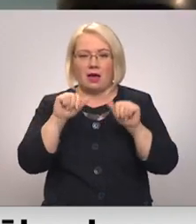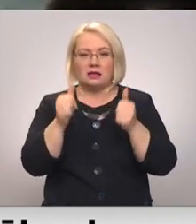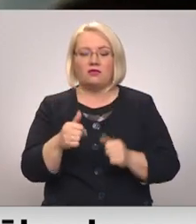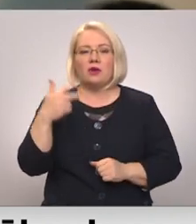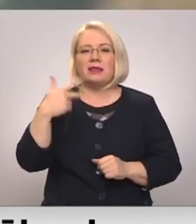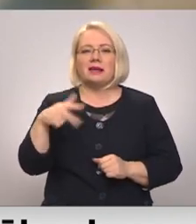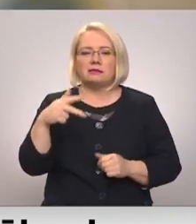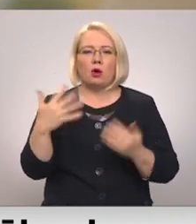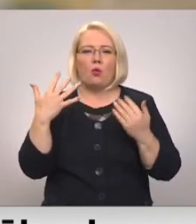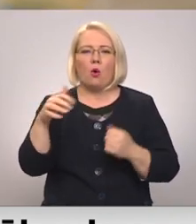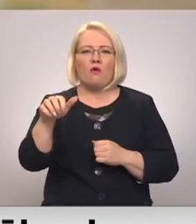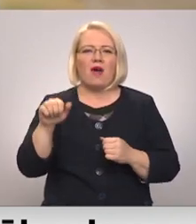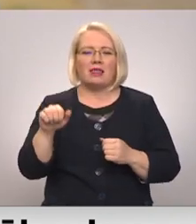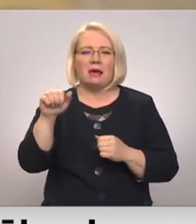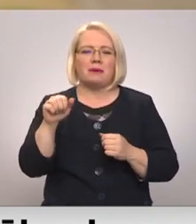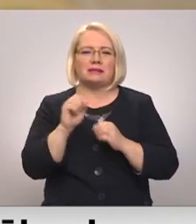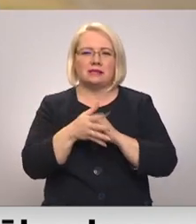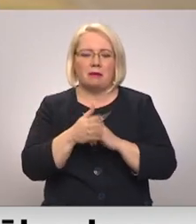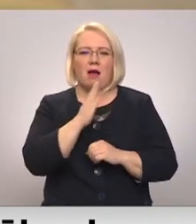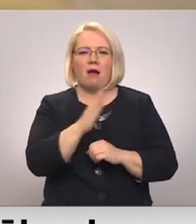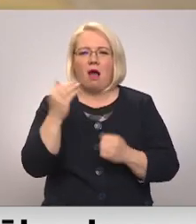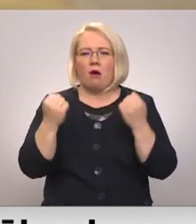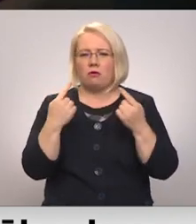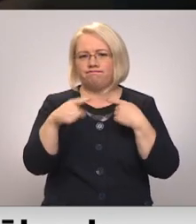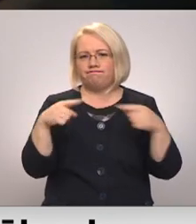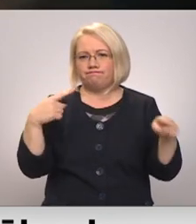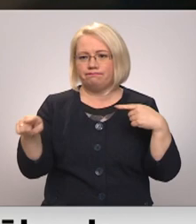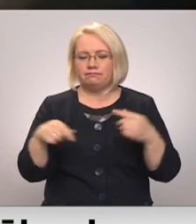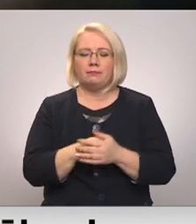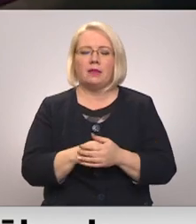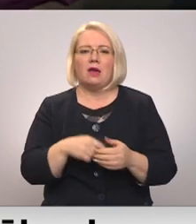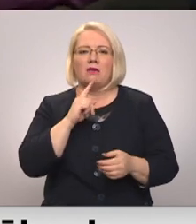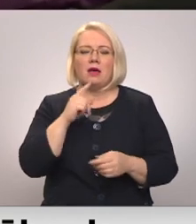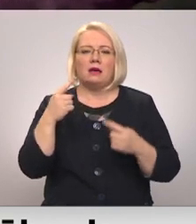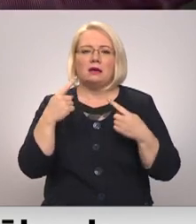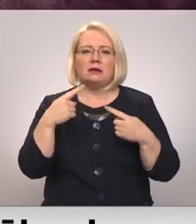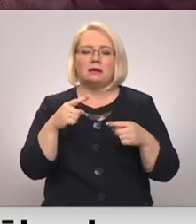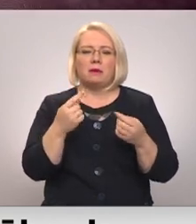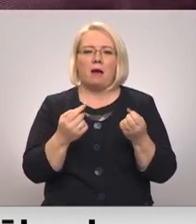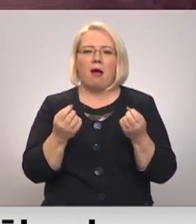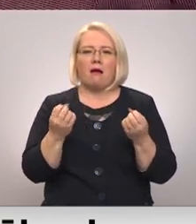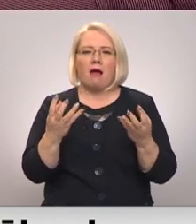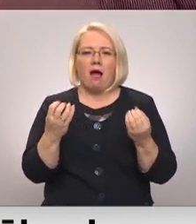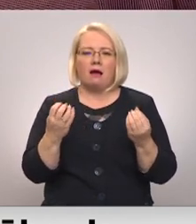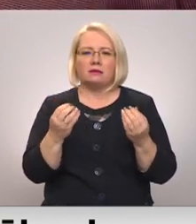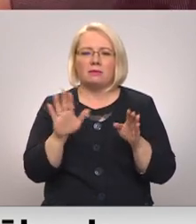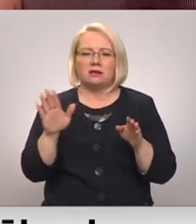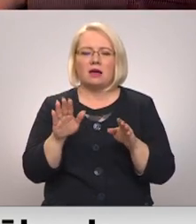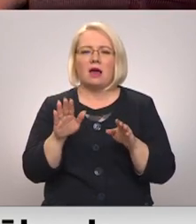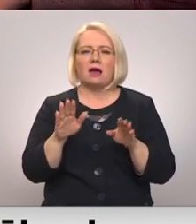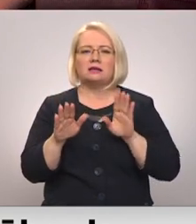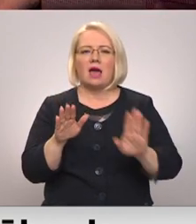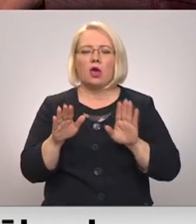rokas vadības sistēmas. Katram auto nedaudz atšķirīga. Dodam gāzīti maziņi, ja? Laižam vaļā